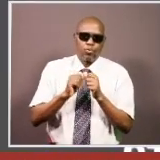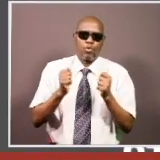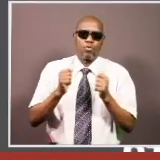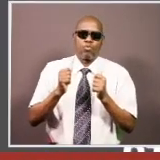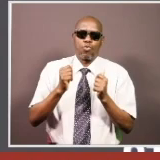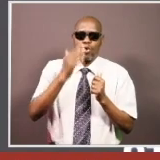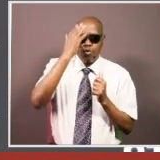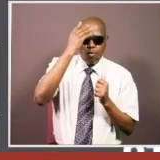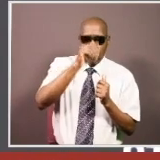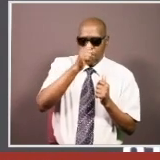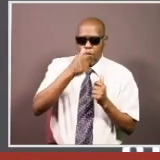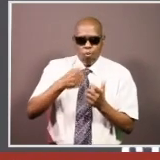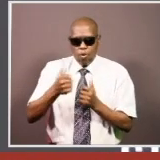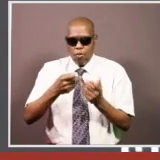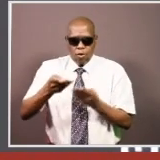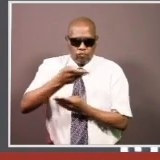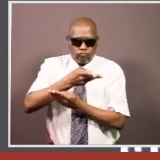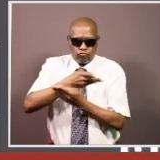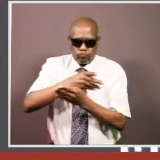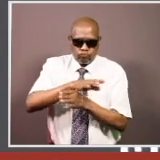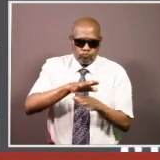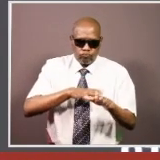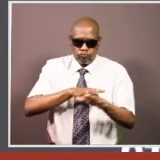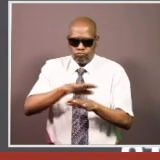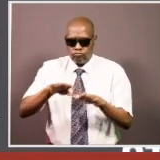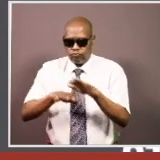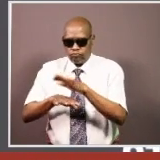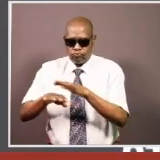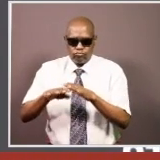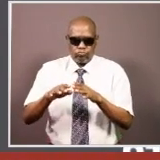kuzoeana the way we play. So coordination iko fit, yani kila kitu iko poa, iko ready.